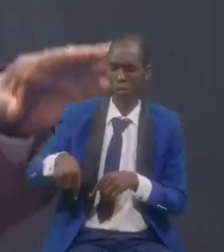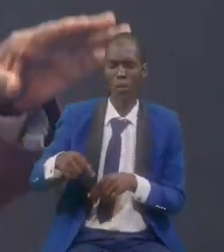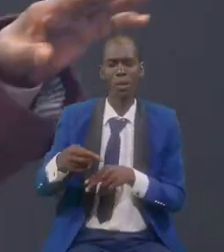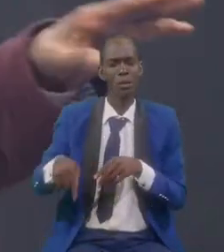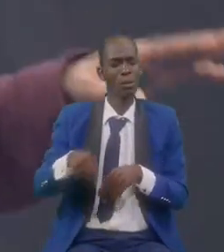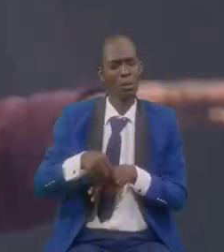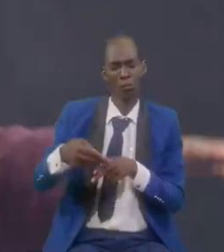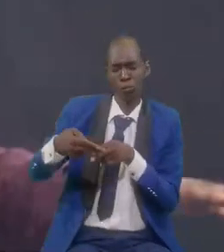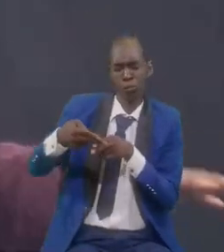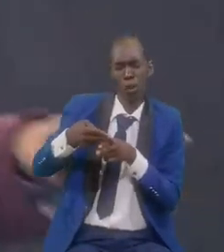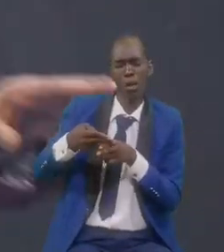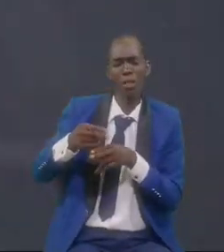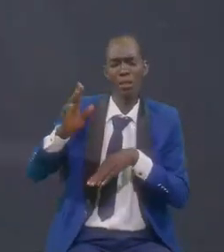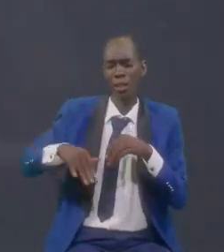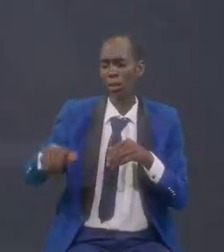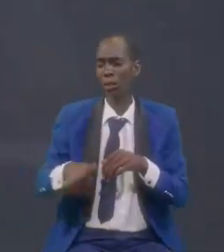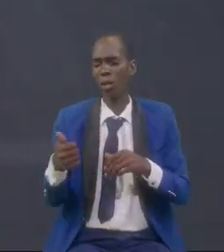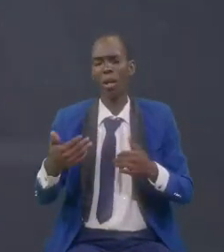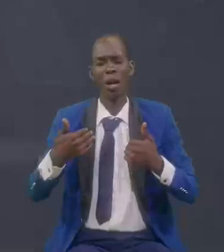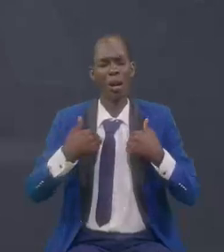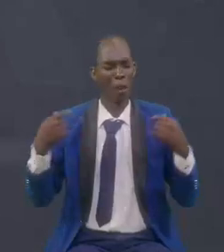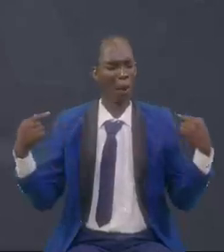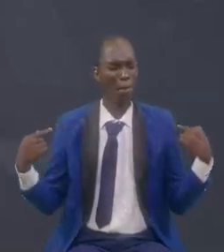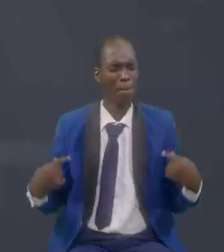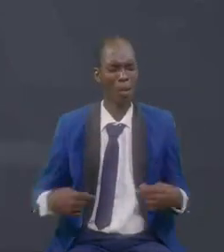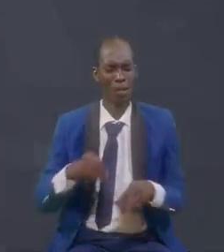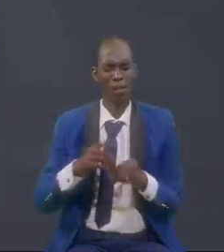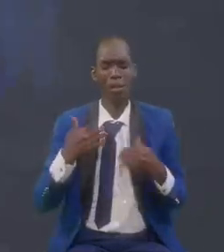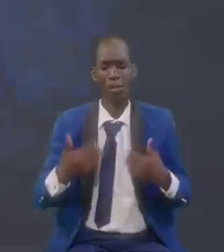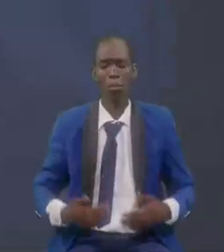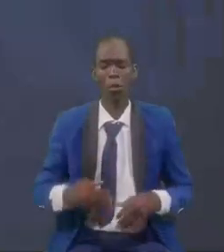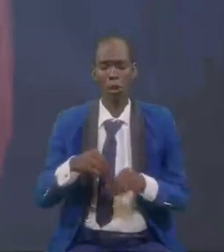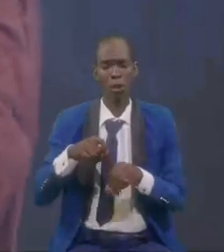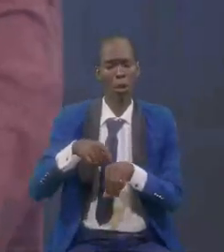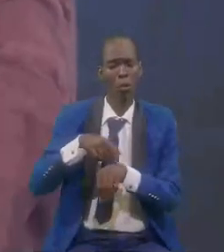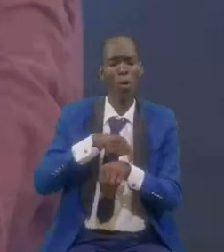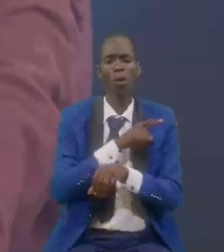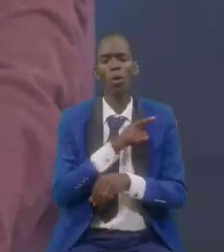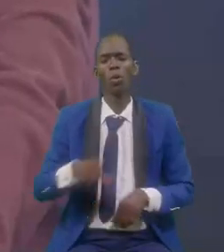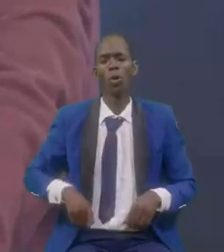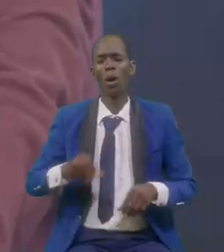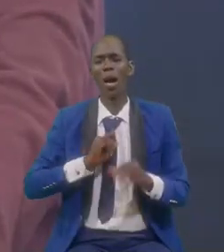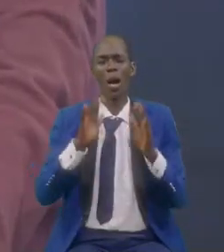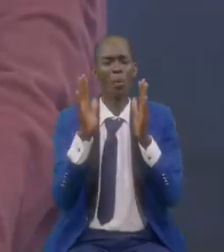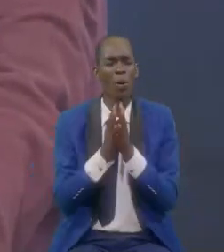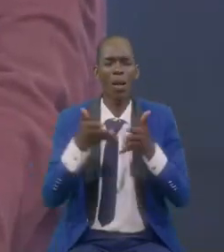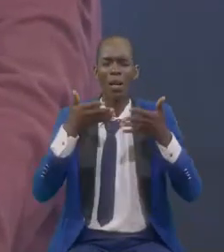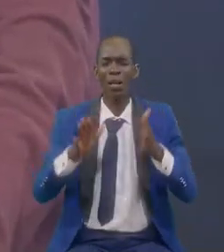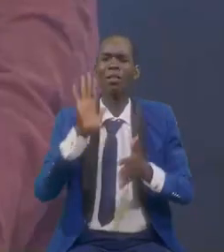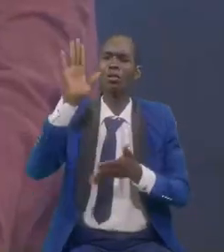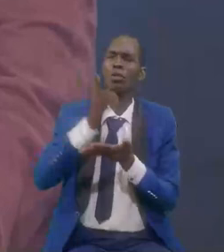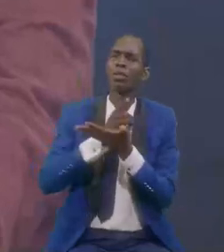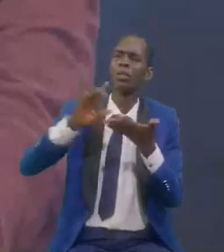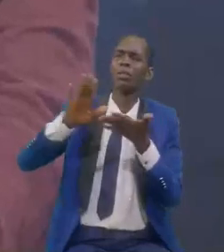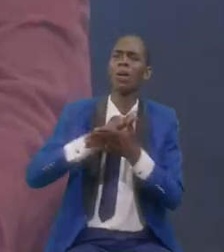l'autre, ils ont les arthrites, quel que soit le nom, je prie, Seigneur, que ta puissance, ta